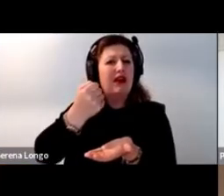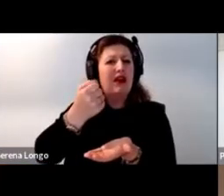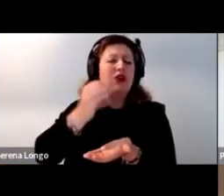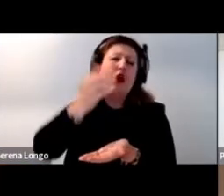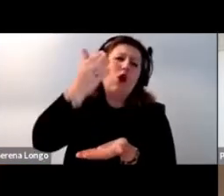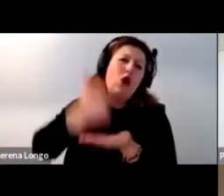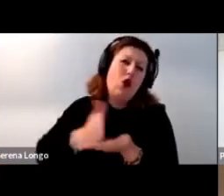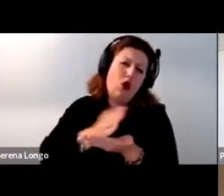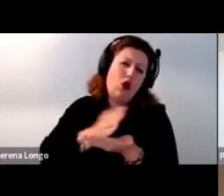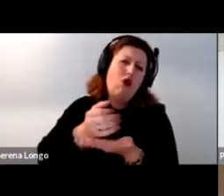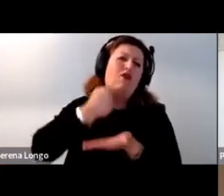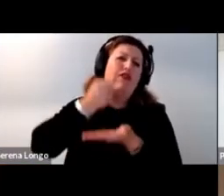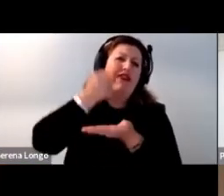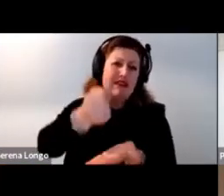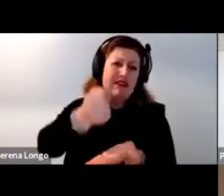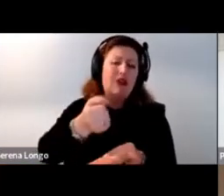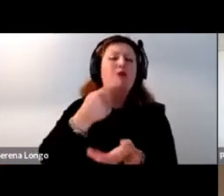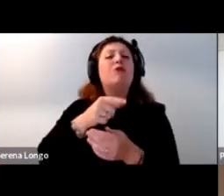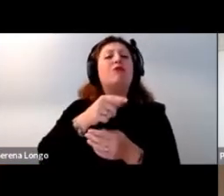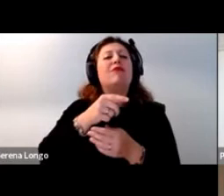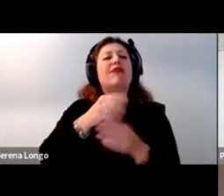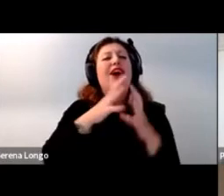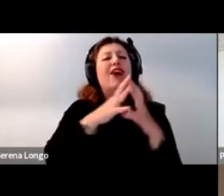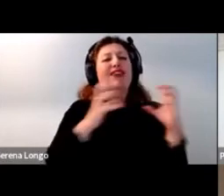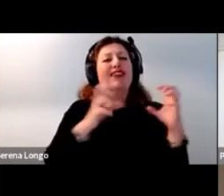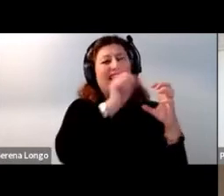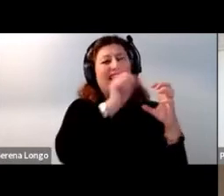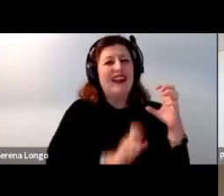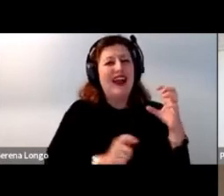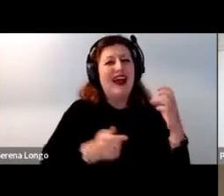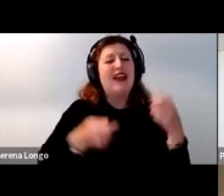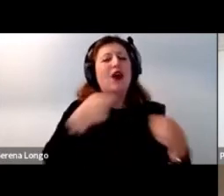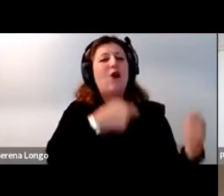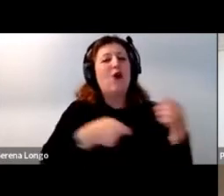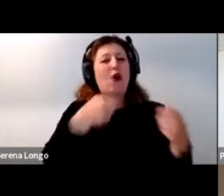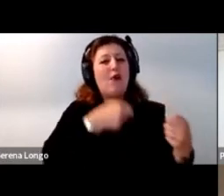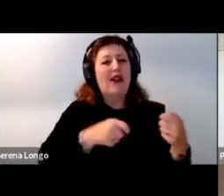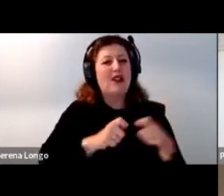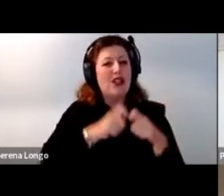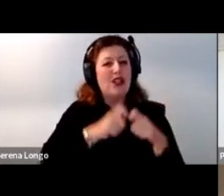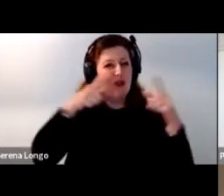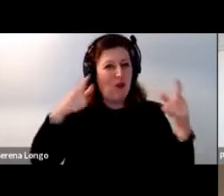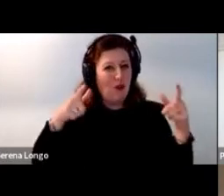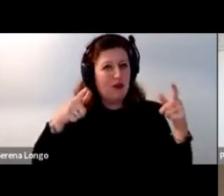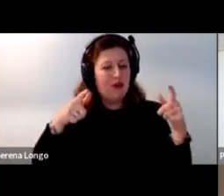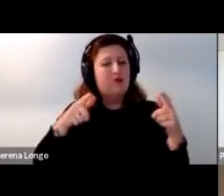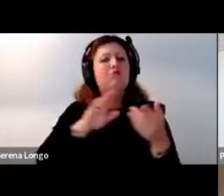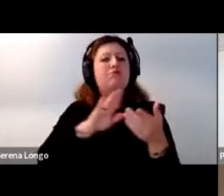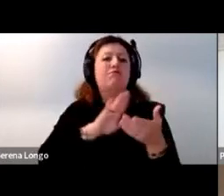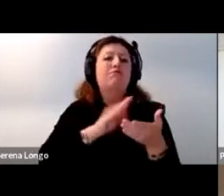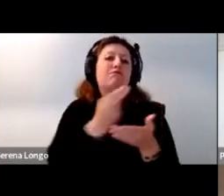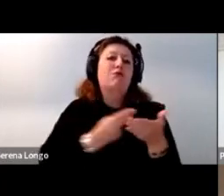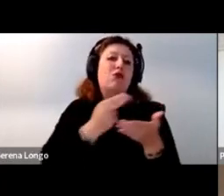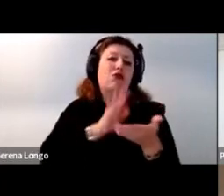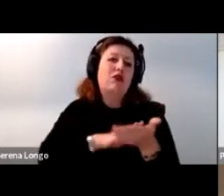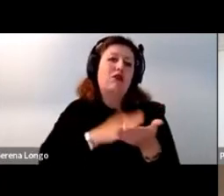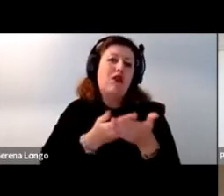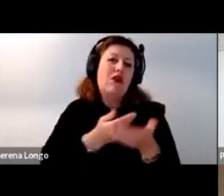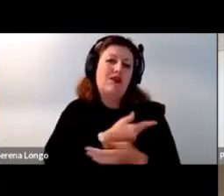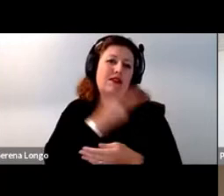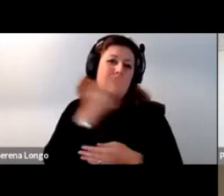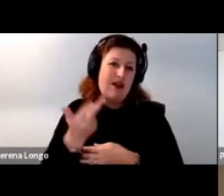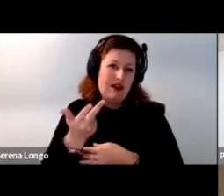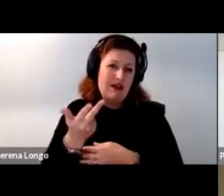dall'Agenzia Italiana per la Cooperazione allo Sviluppo. È un progetto di 3 anni e siamo nel